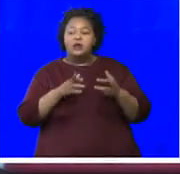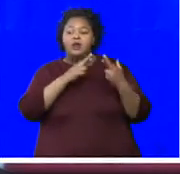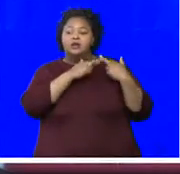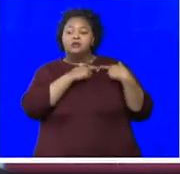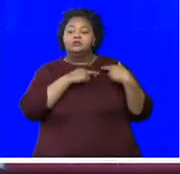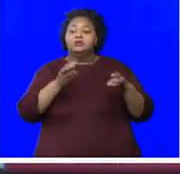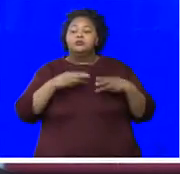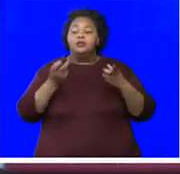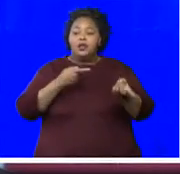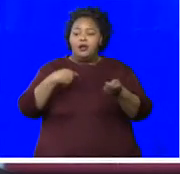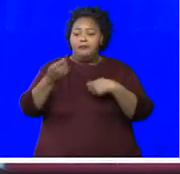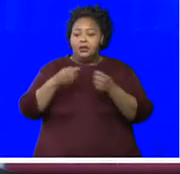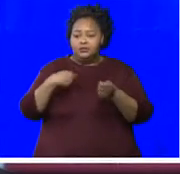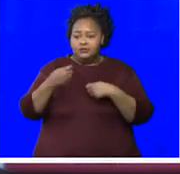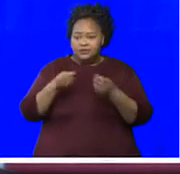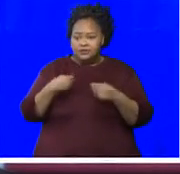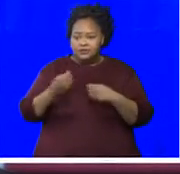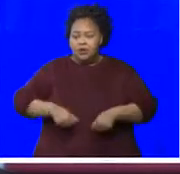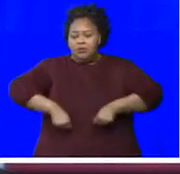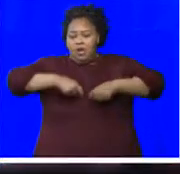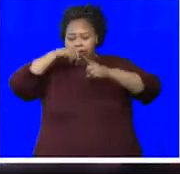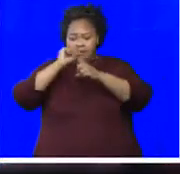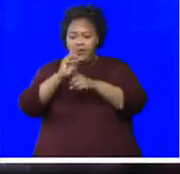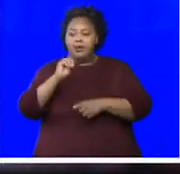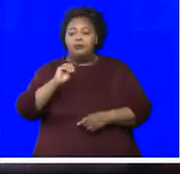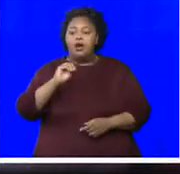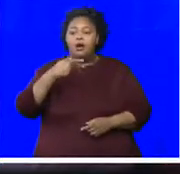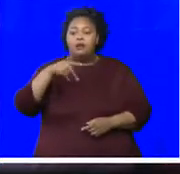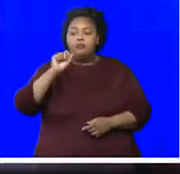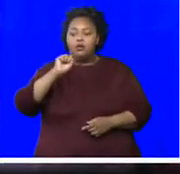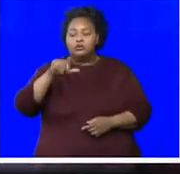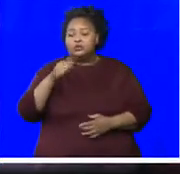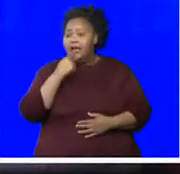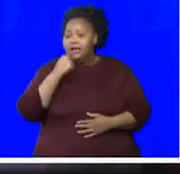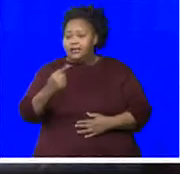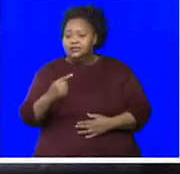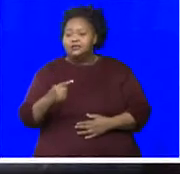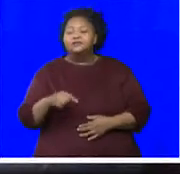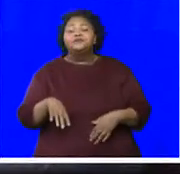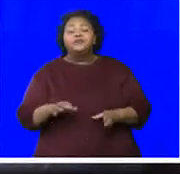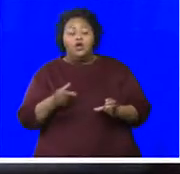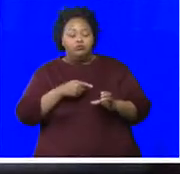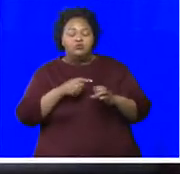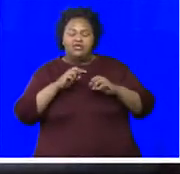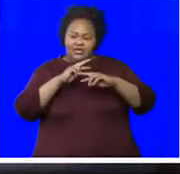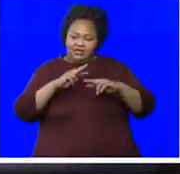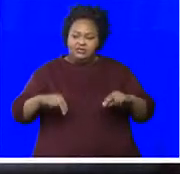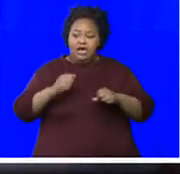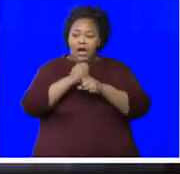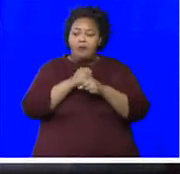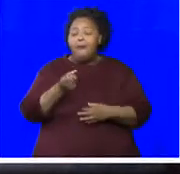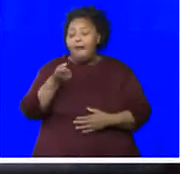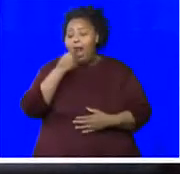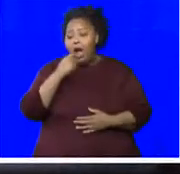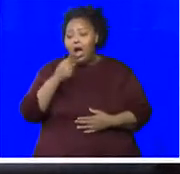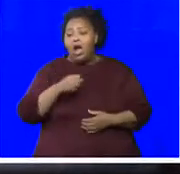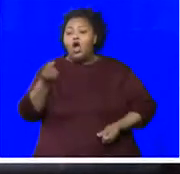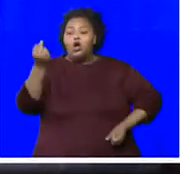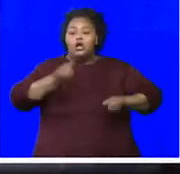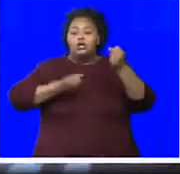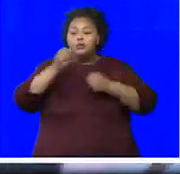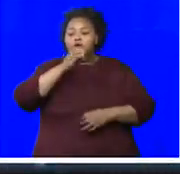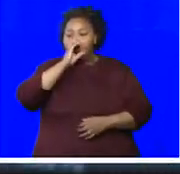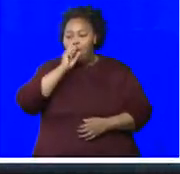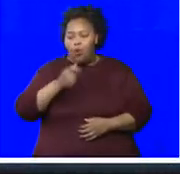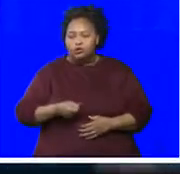Energy Regulatory Authority Tekla Maphosa uthi leli bandla lisetha lucwaningo ngemaphilisi lafakwe emathangeni nemafutha etimoto lokuthiwa